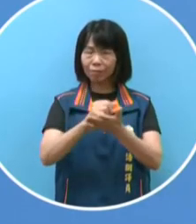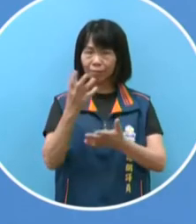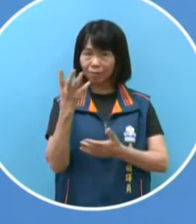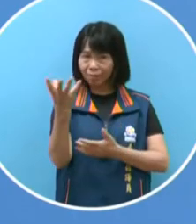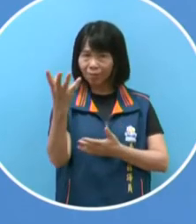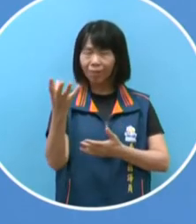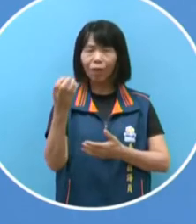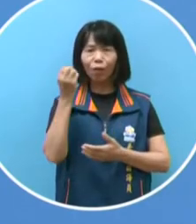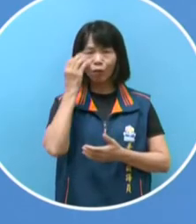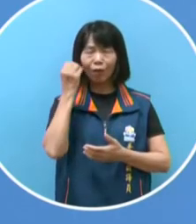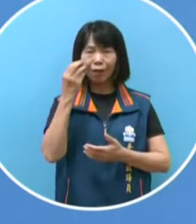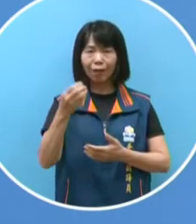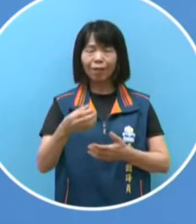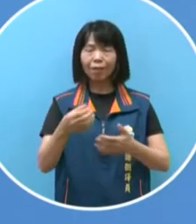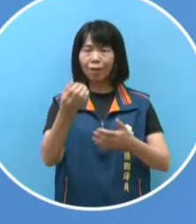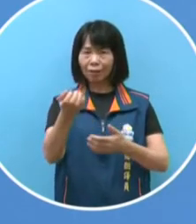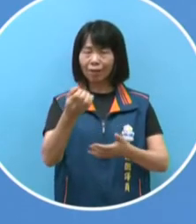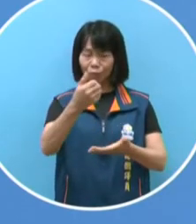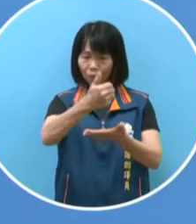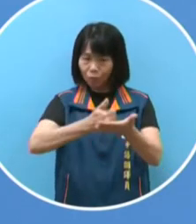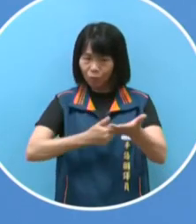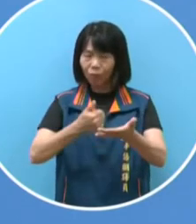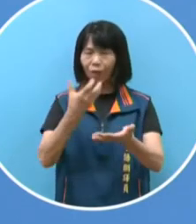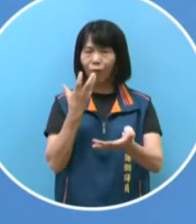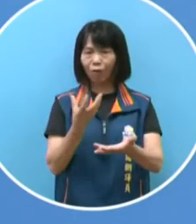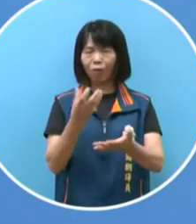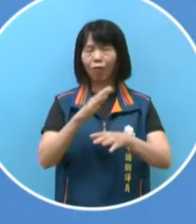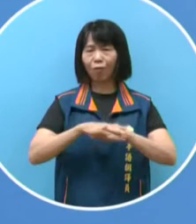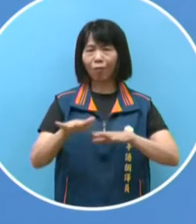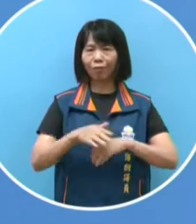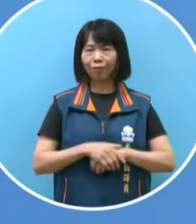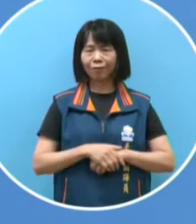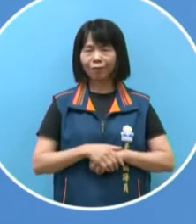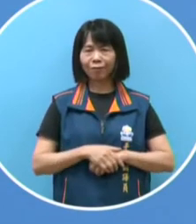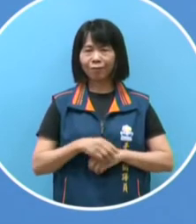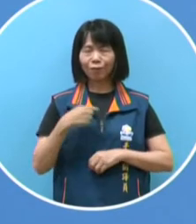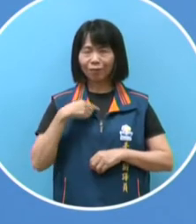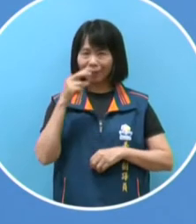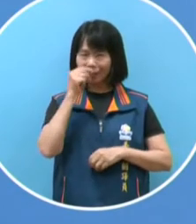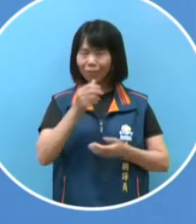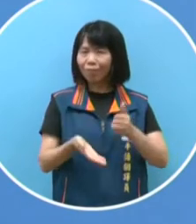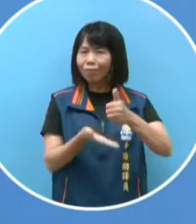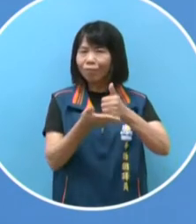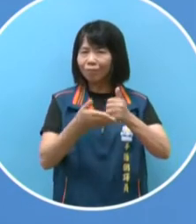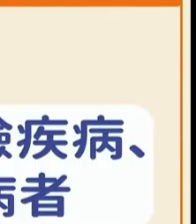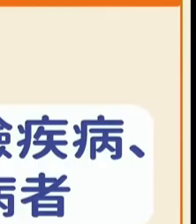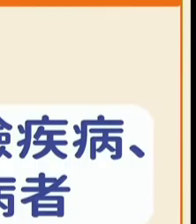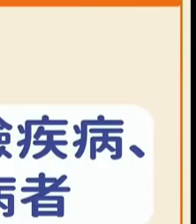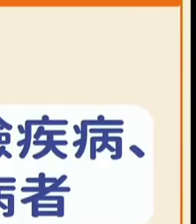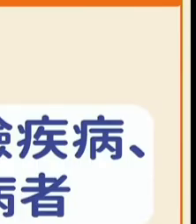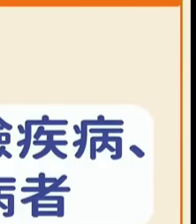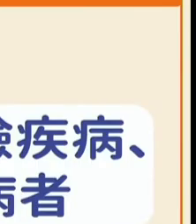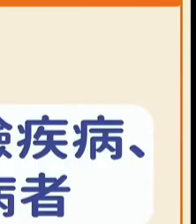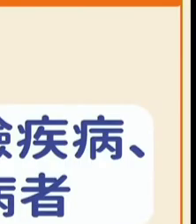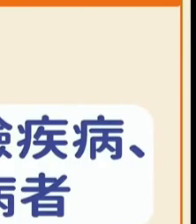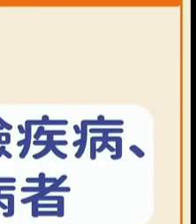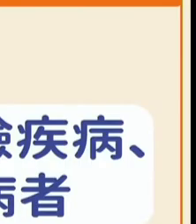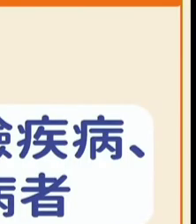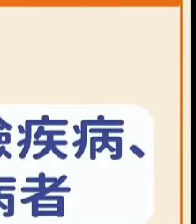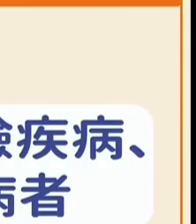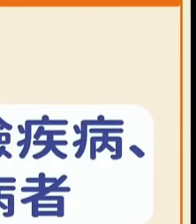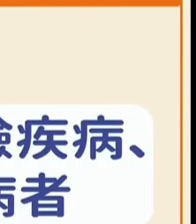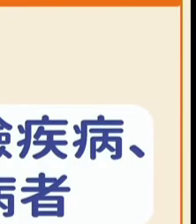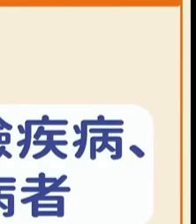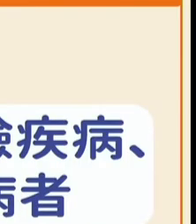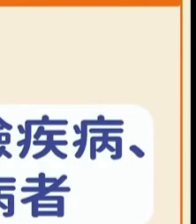到我们花莲的疫苗数就会越多哈。所以在这边特别鼓励我们的乡亲，因此呢，为让这个 AZ